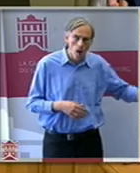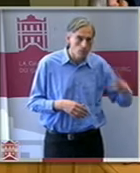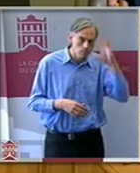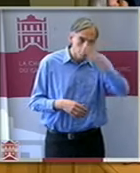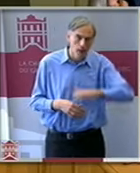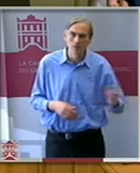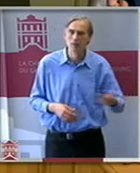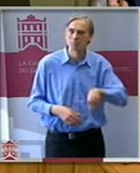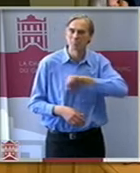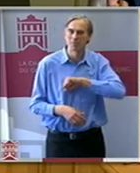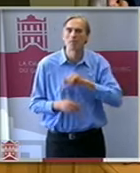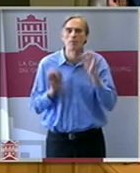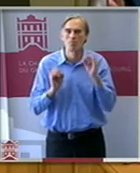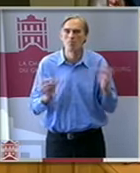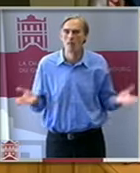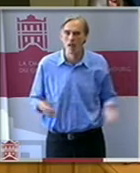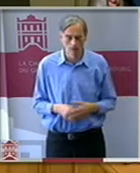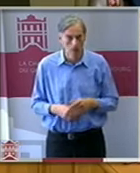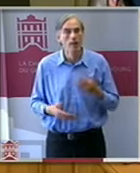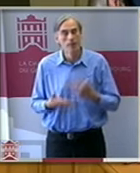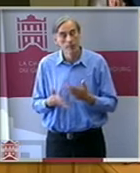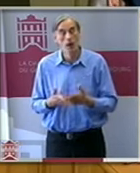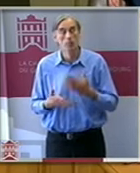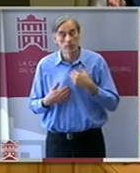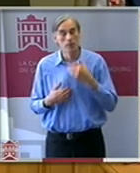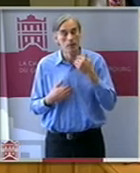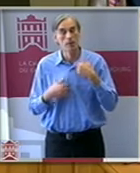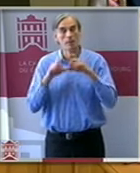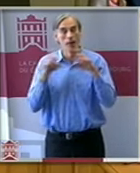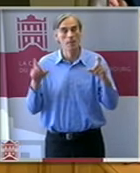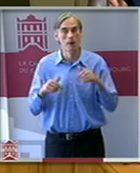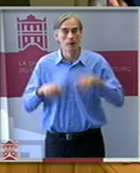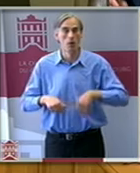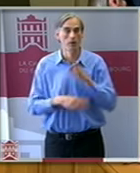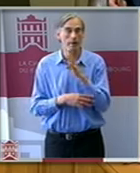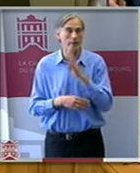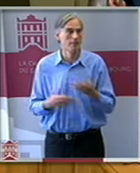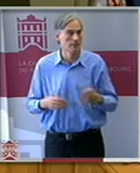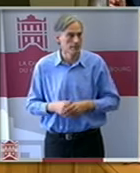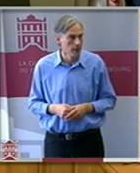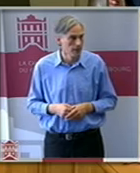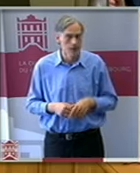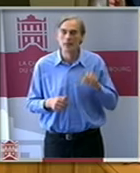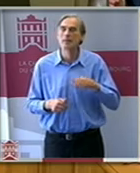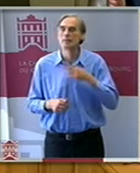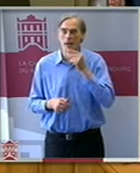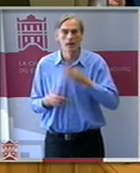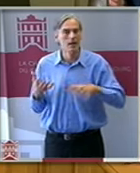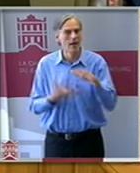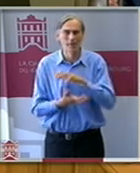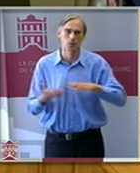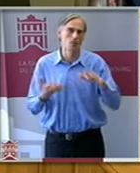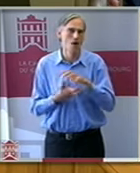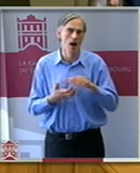Und da kommen wir zum eigentlichen Thema von meiner Intervention, nämlich den katastrophalen Impact von den Multinationalen auf